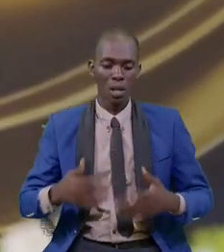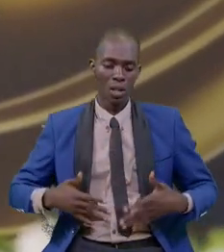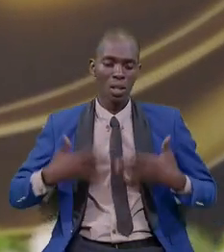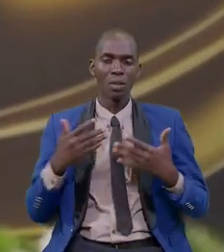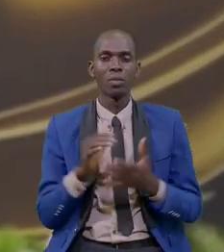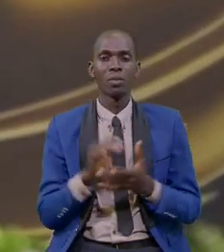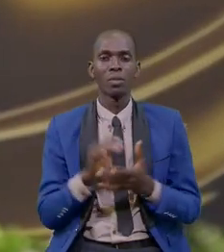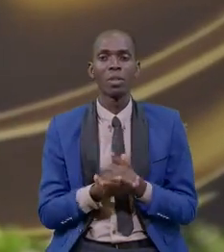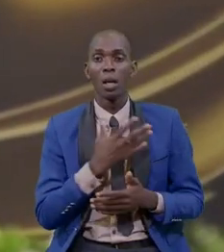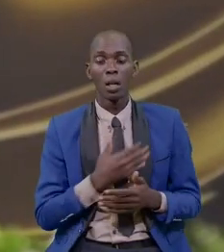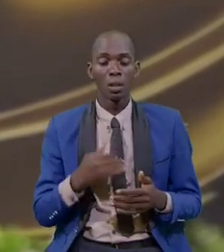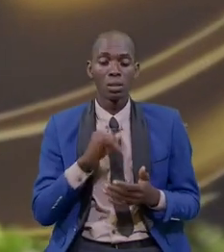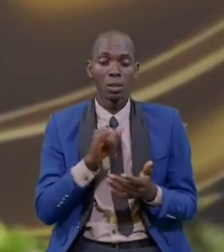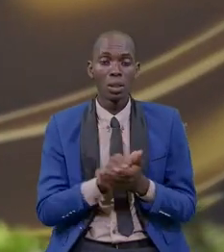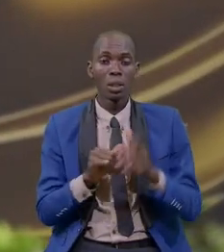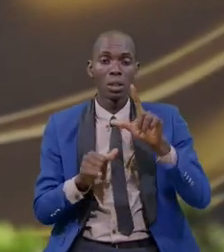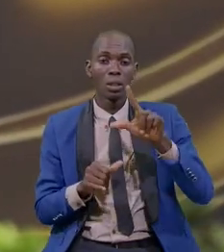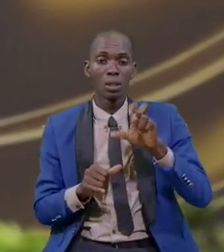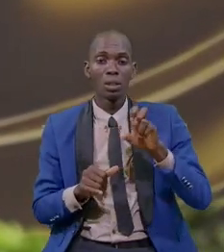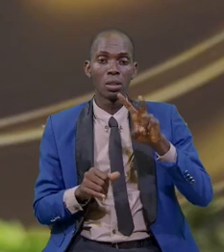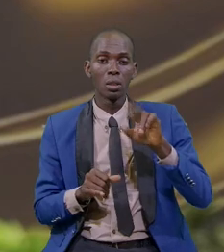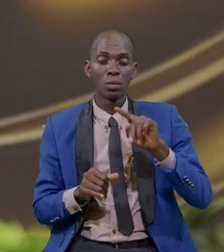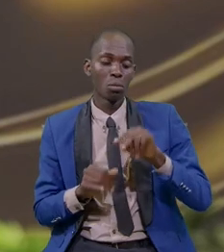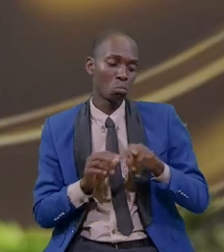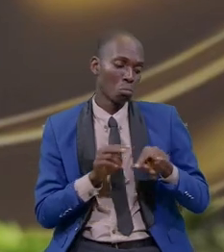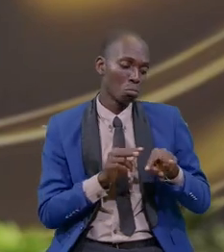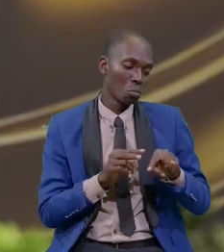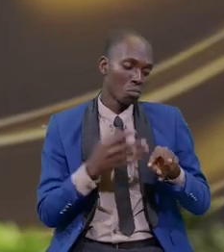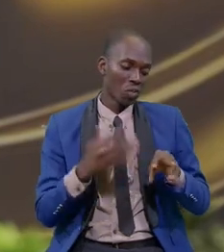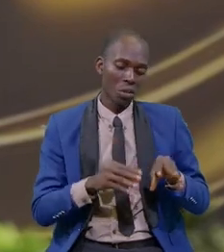Et il a laissé, il passa outre. Verset